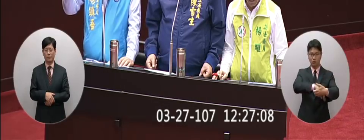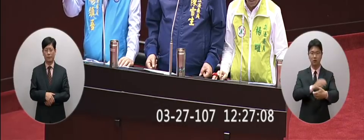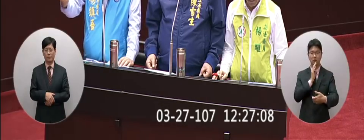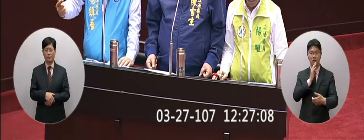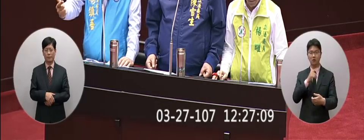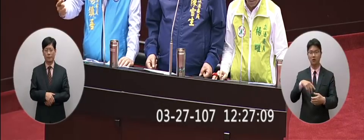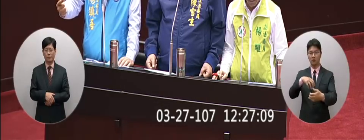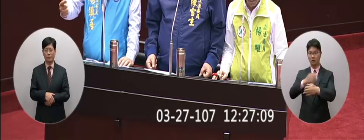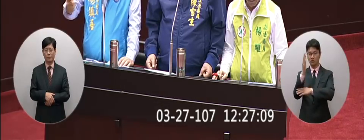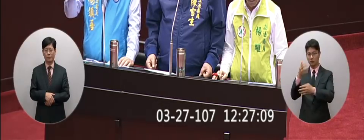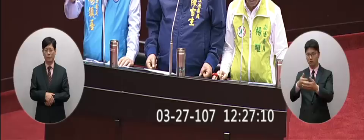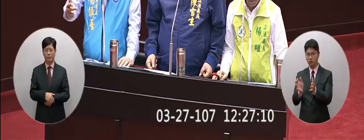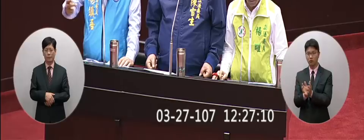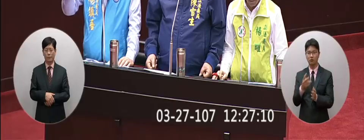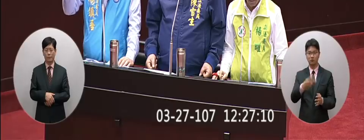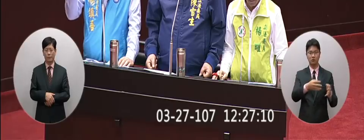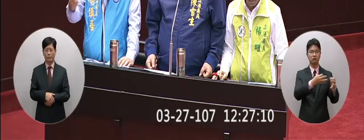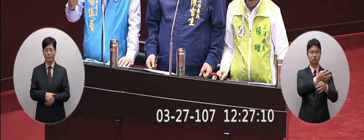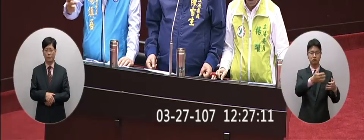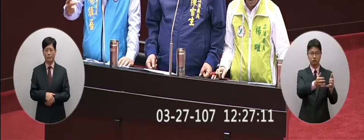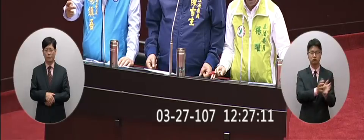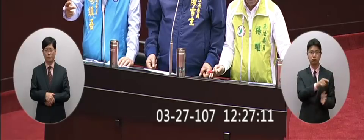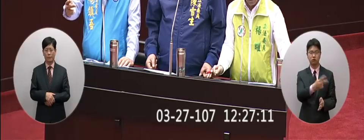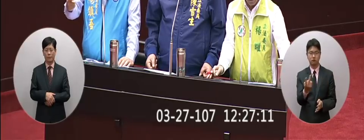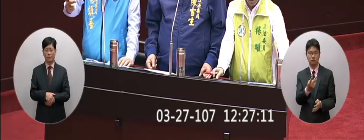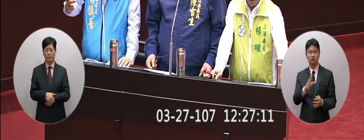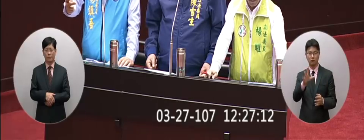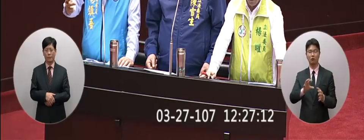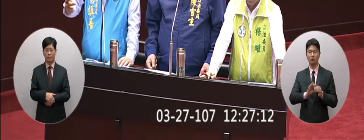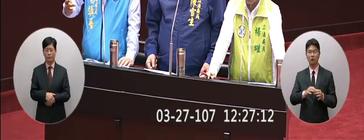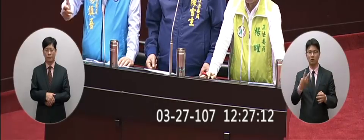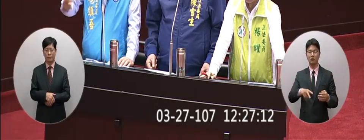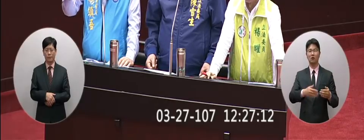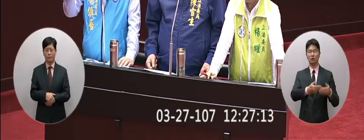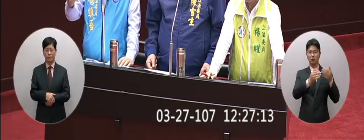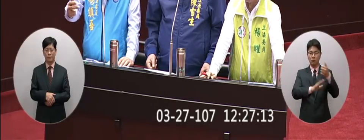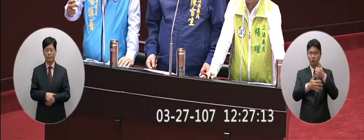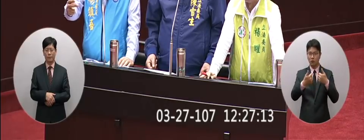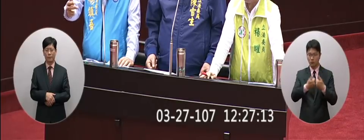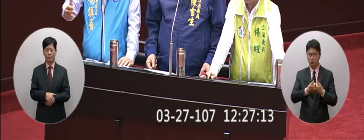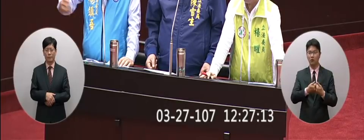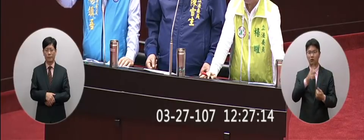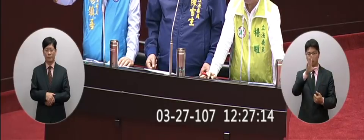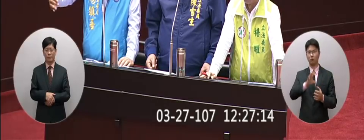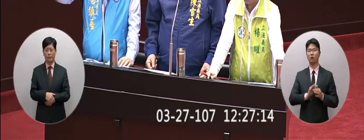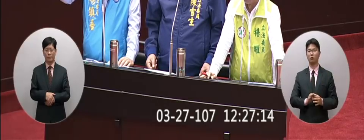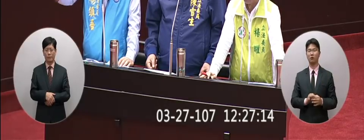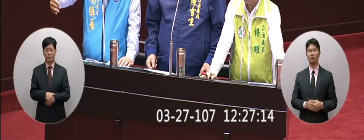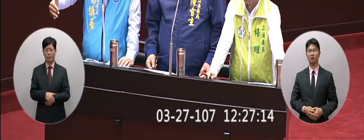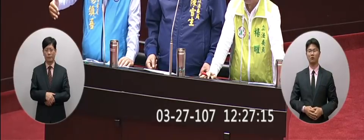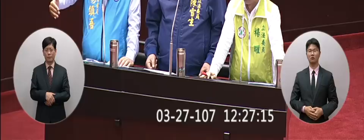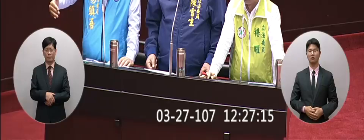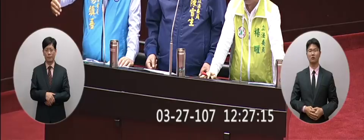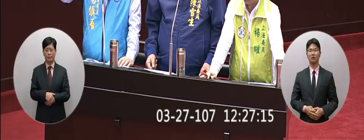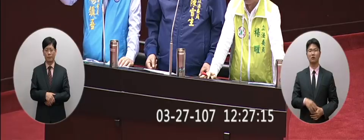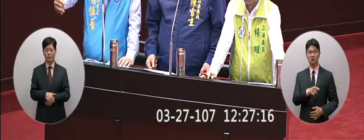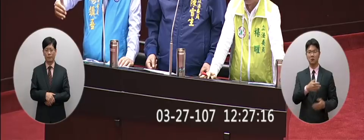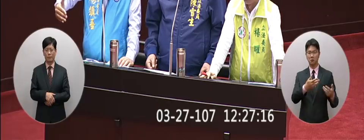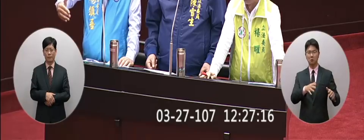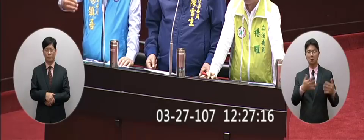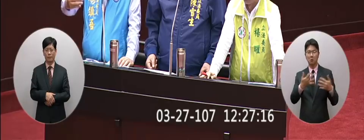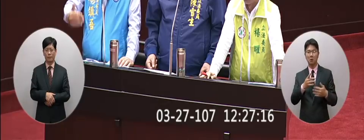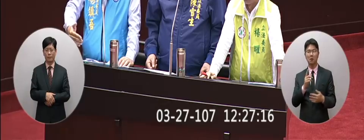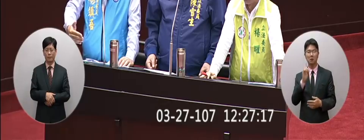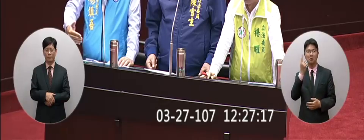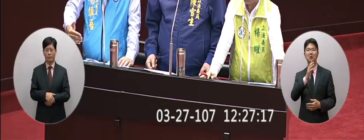政部，涉及到经济部，同时还涉及到陆委会，因为有很多的原因是因为大陆的抽沙船它